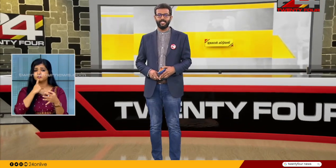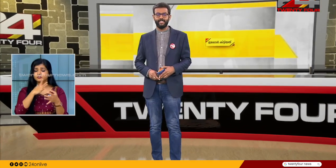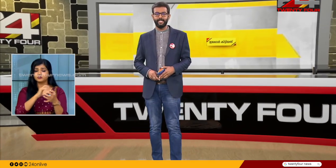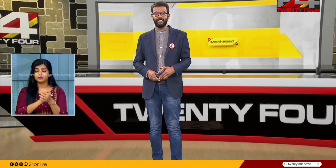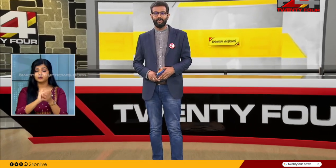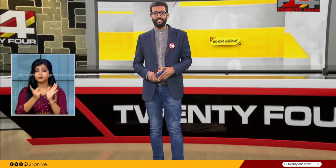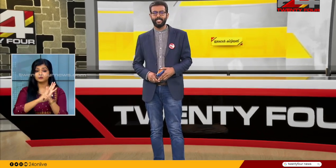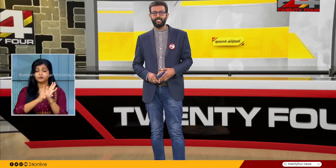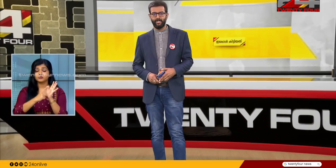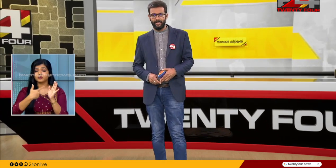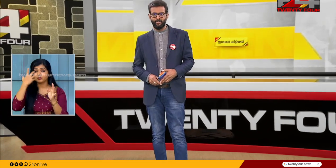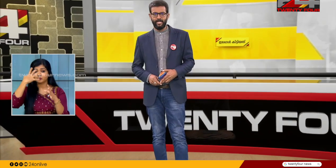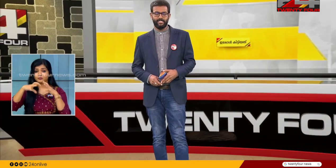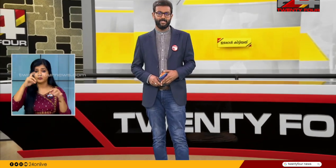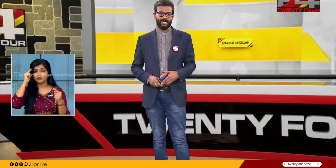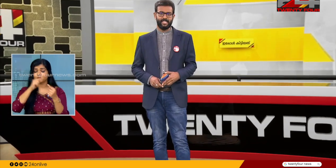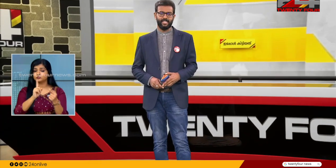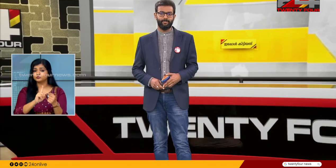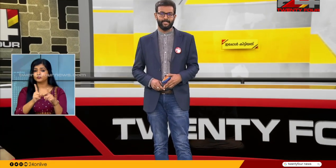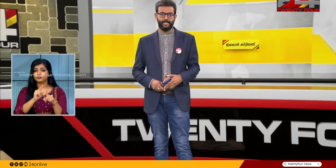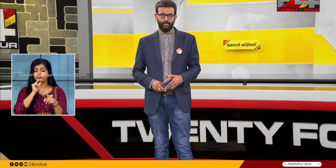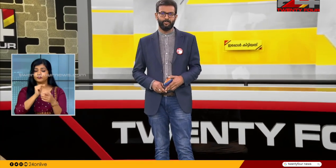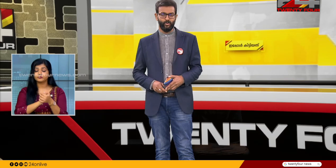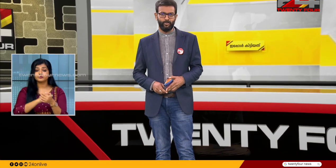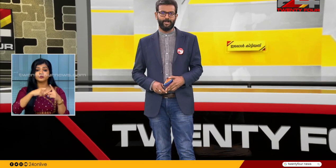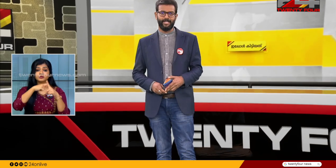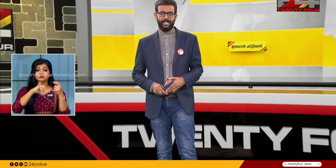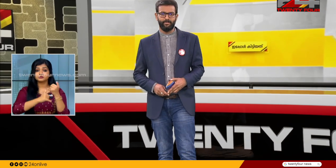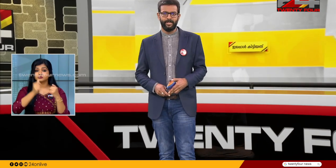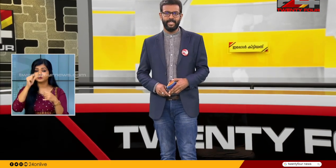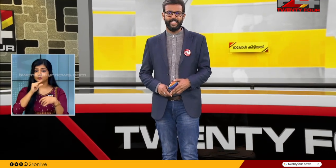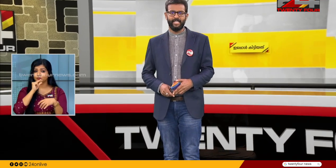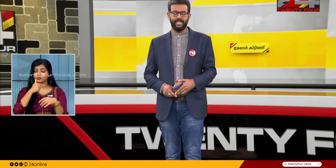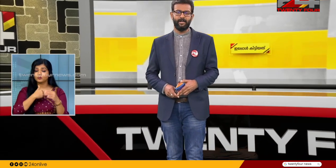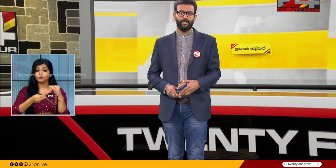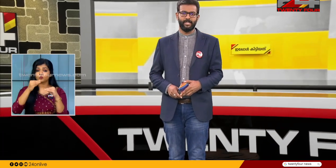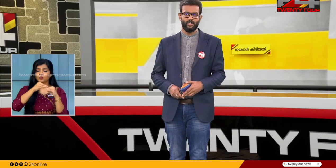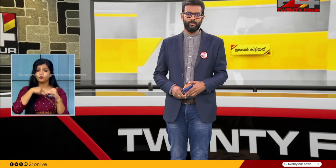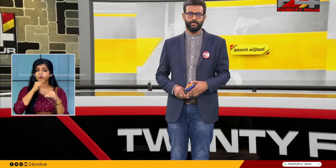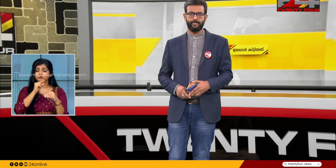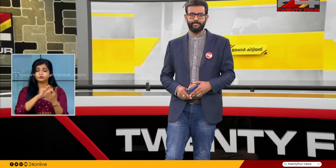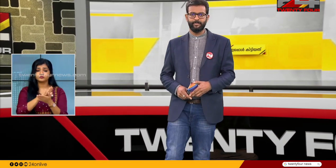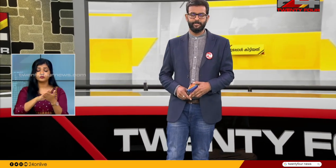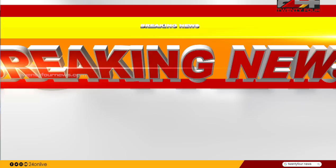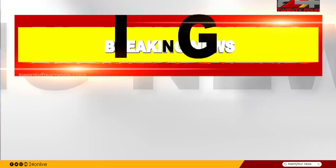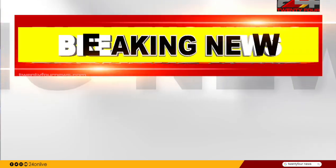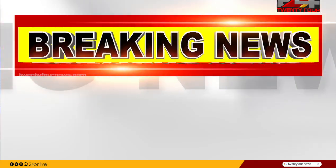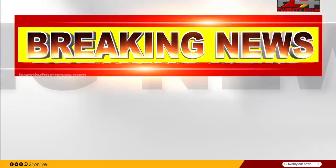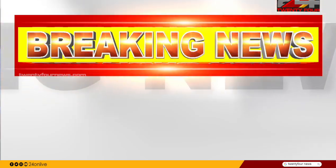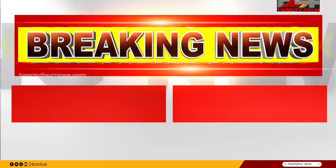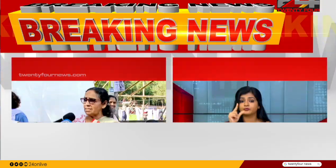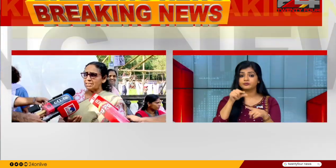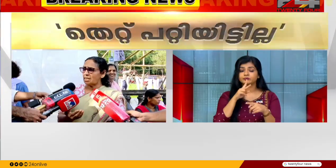പ്രചാരണം നടത്തരുത് എന്ന് കൃത്യമായ നിർദ്ദേശമുണ്ടായിരുന്നു. സംസ്ഥാന സെക്രട്ടറി പറഞ്ഞതിനപ്പുറം ഒന്നും പറയാനില്ലെന്നും KK ലതിക പ്രതികരിച്ചു.